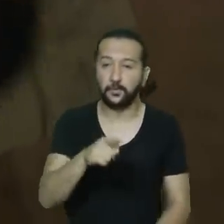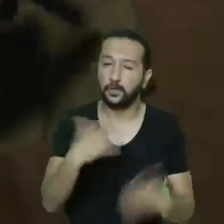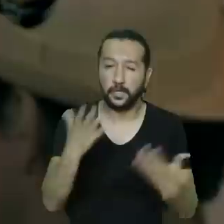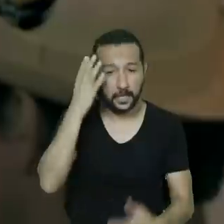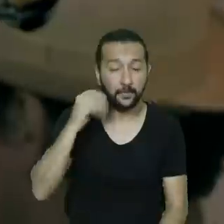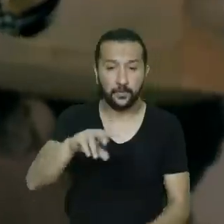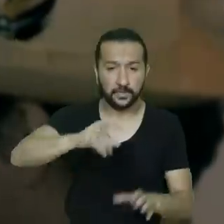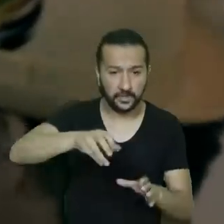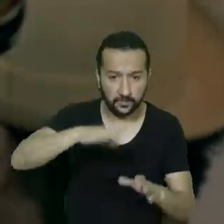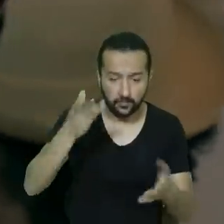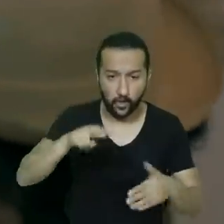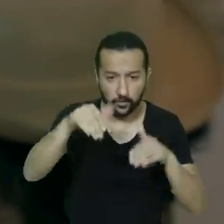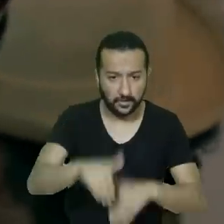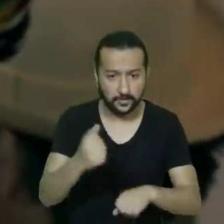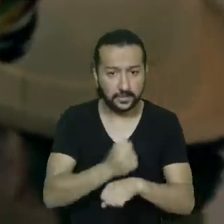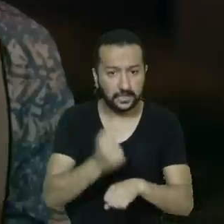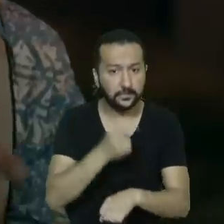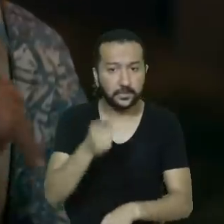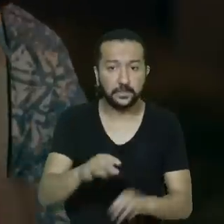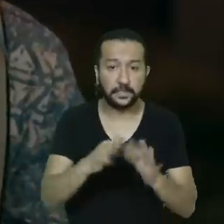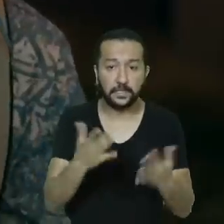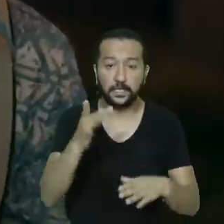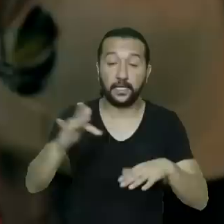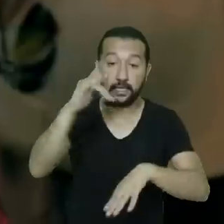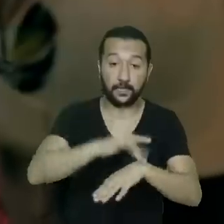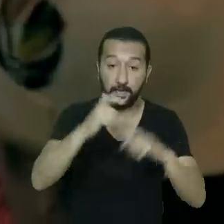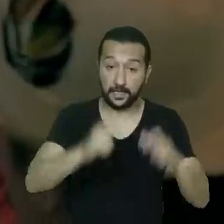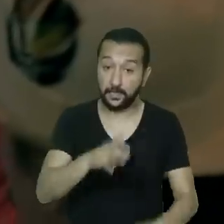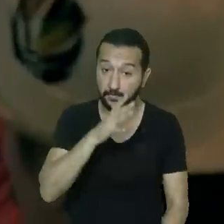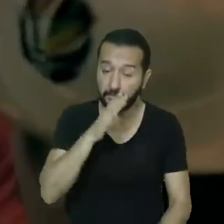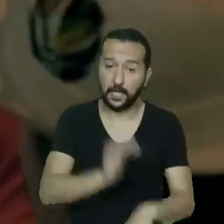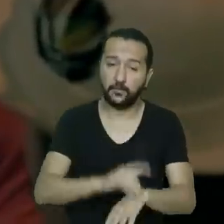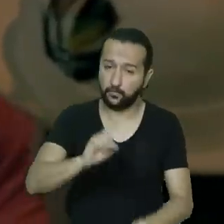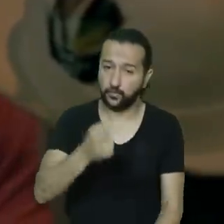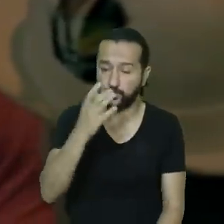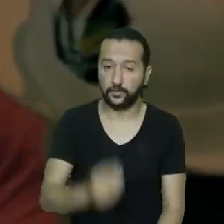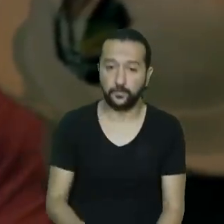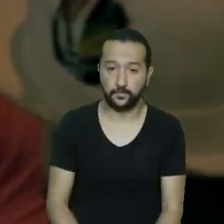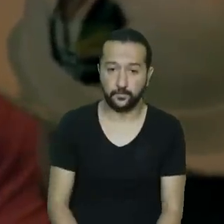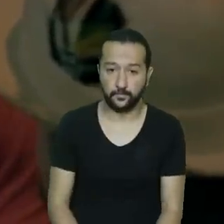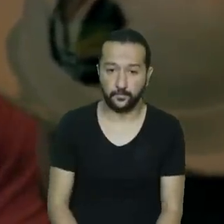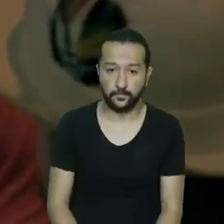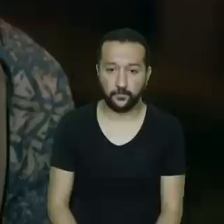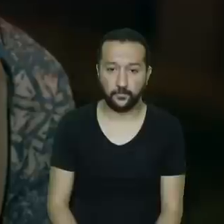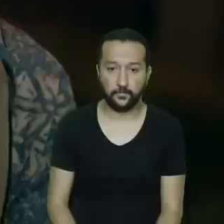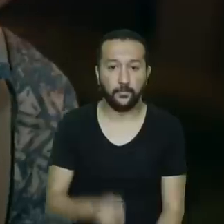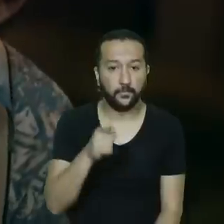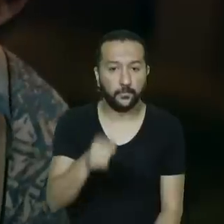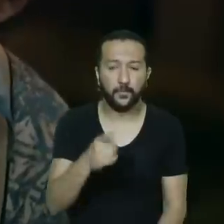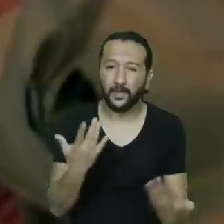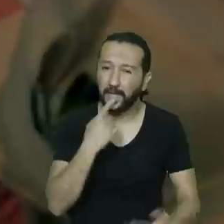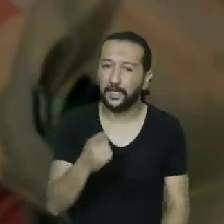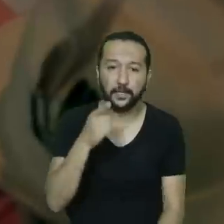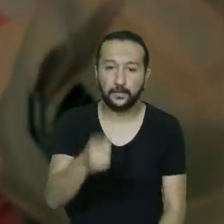anlamadım ben. Çeşme mi, mezarlık mı, daş mı? Ay tepenin yerini bilsem, elimle koymuş gibi bulacağım emme. Kavaklı tepe. Ne